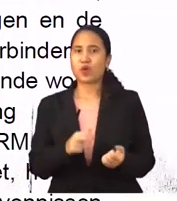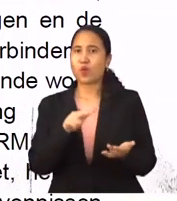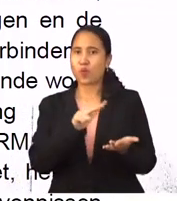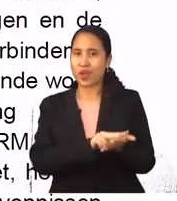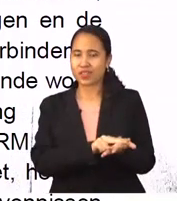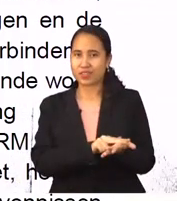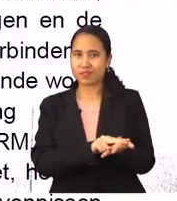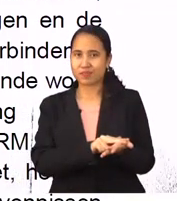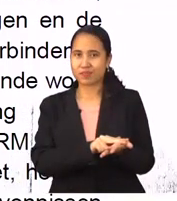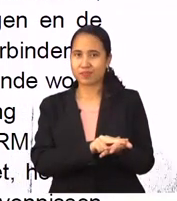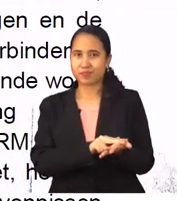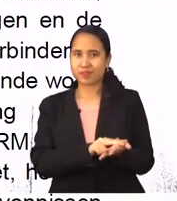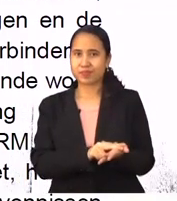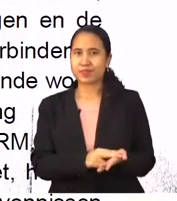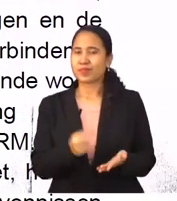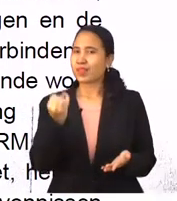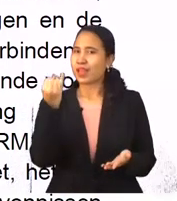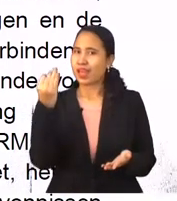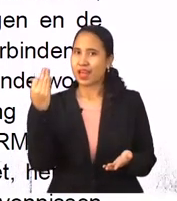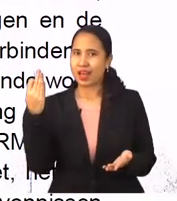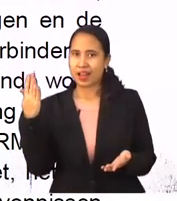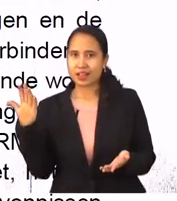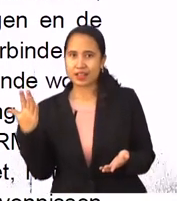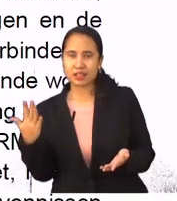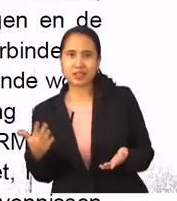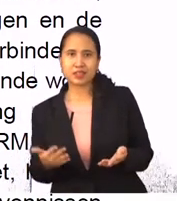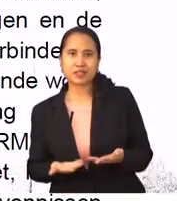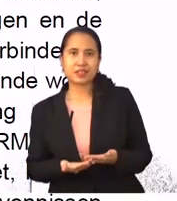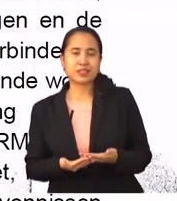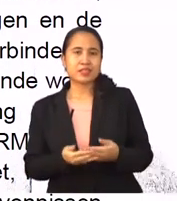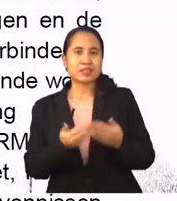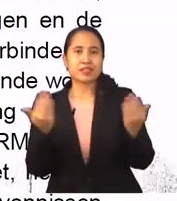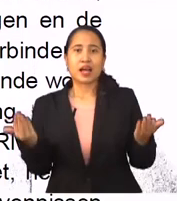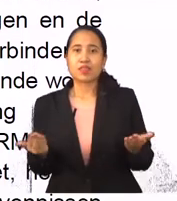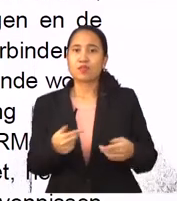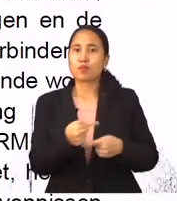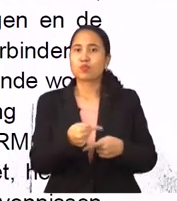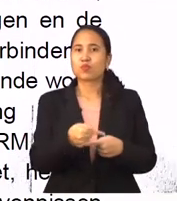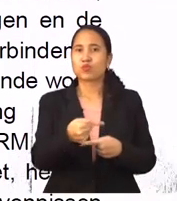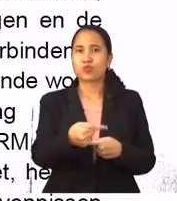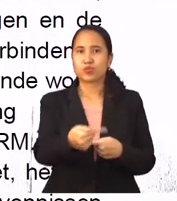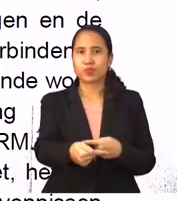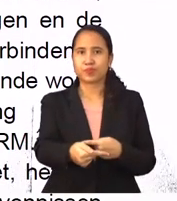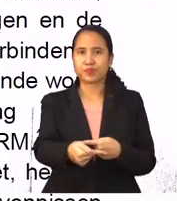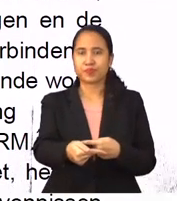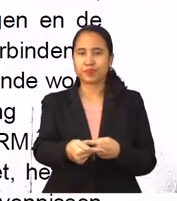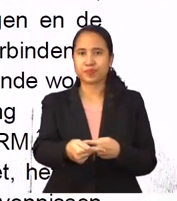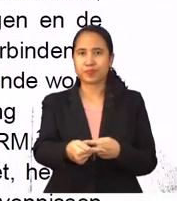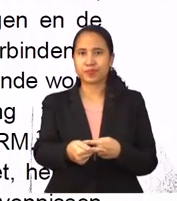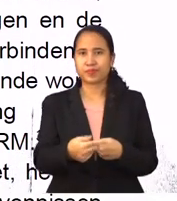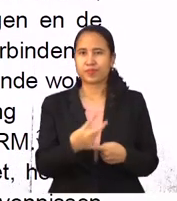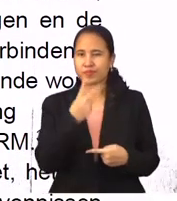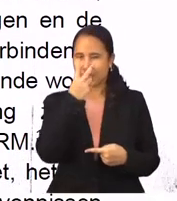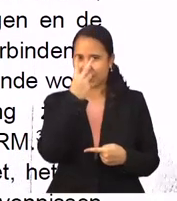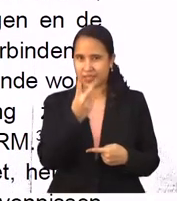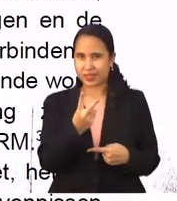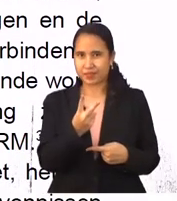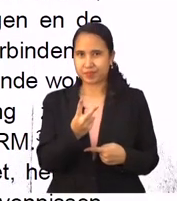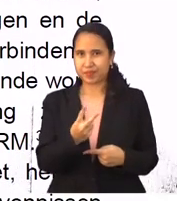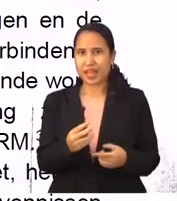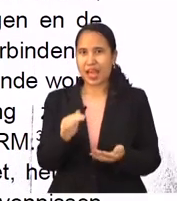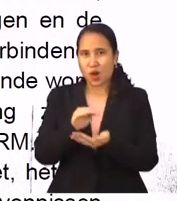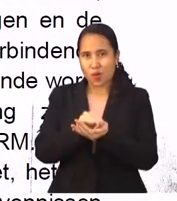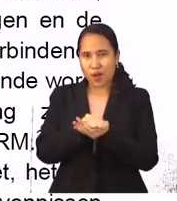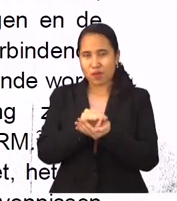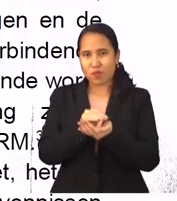taak in elke stand van de procedure deze rechten steeds voor ogen moeten worden gehouden en moeten worden